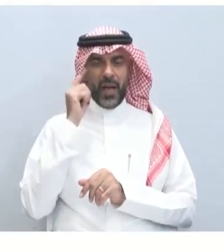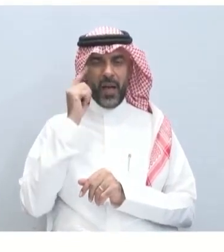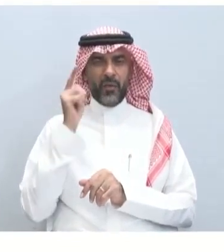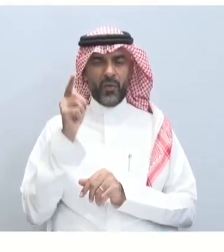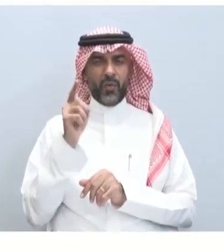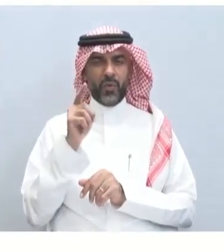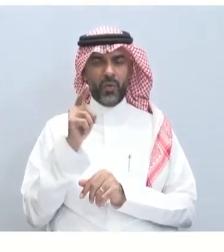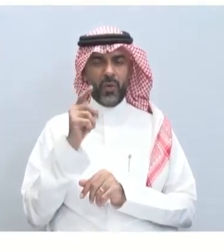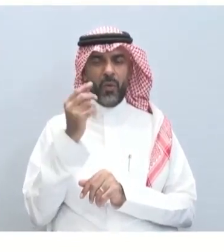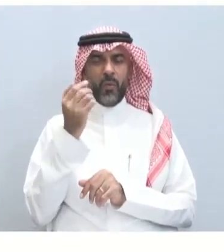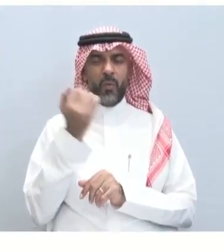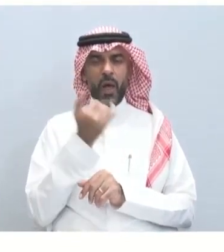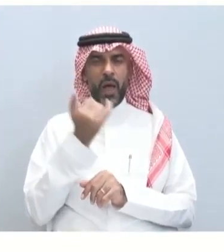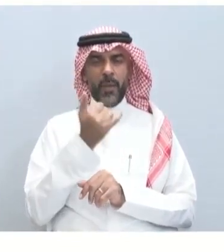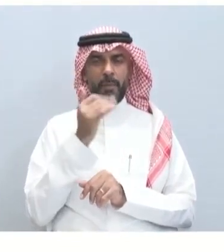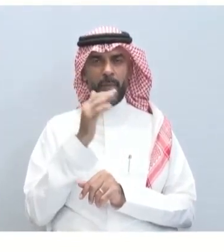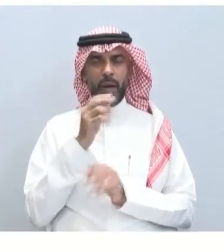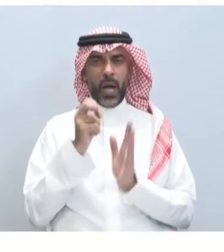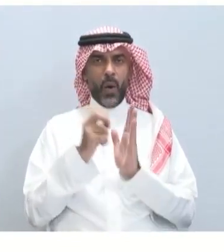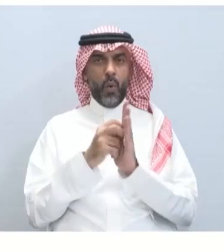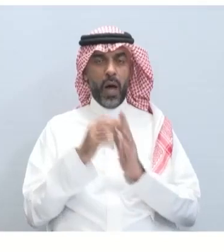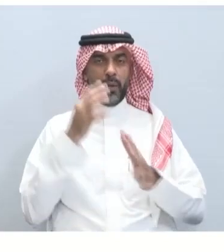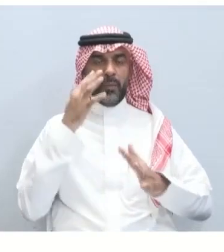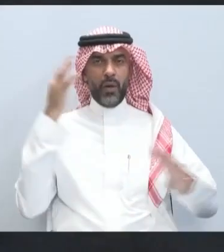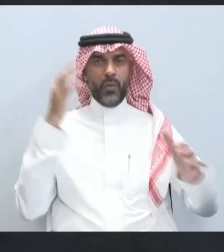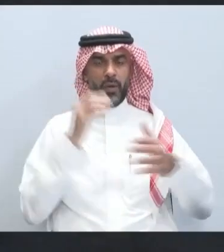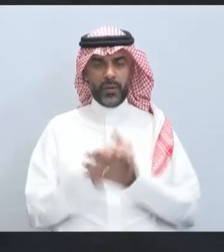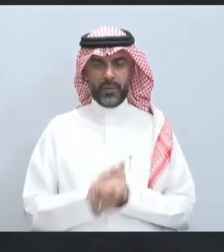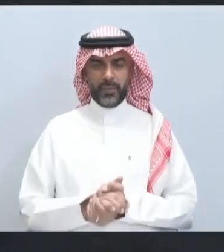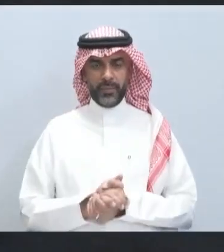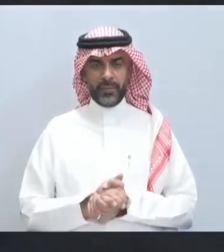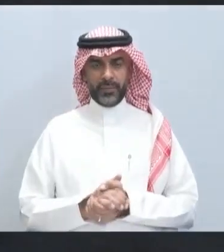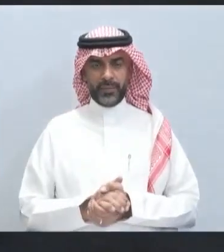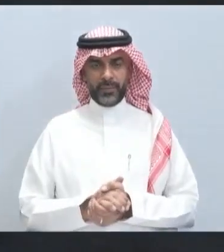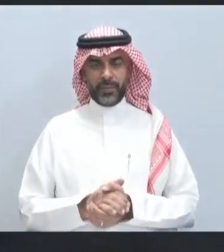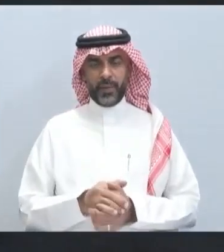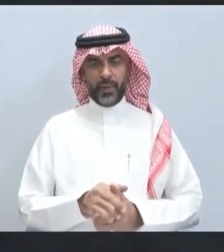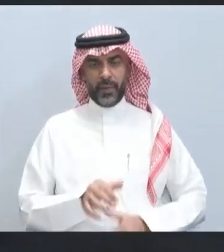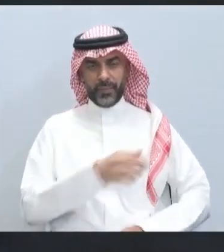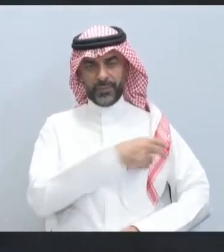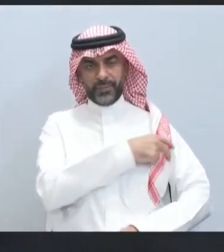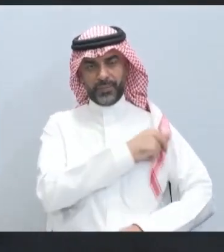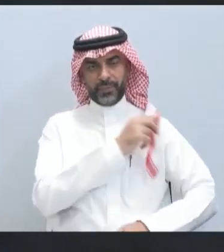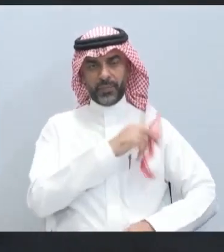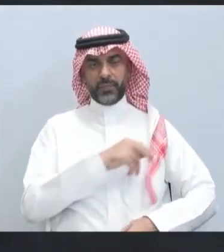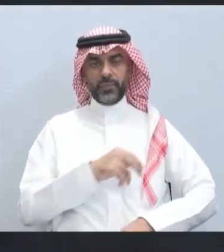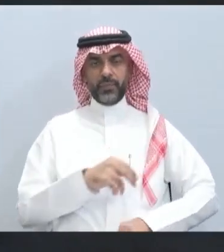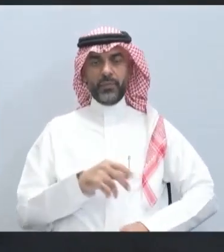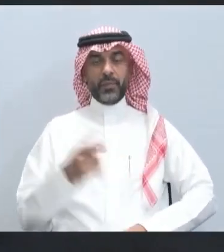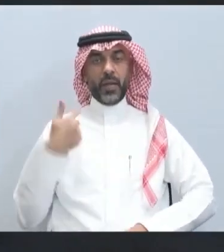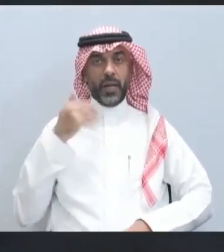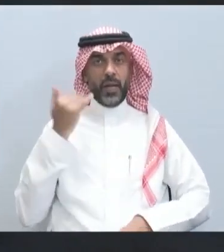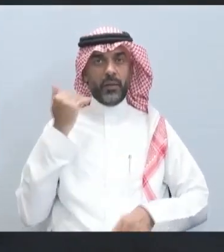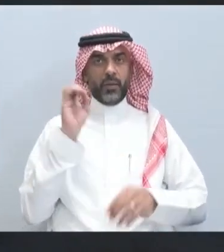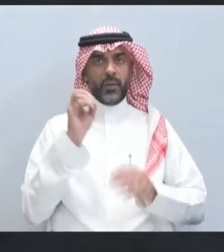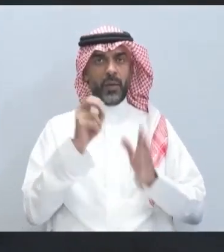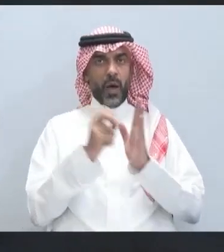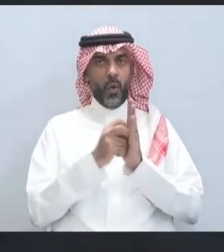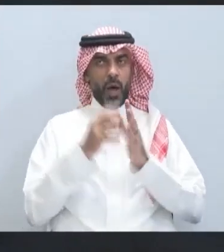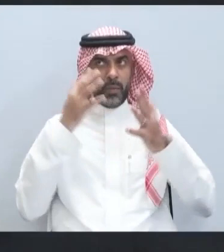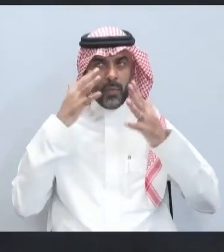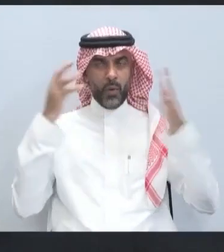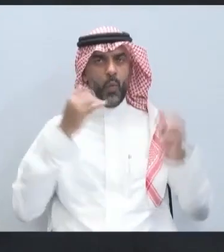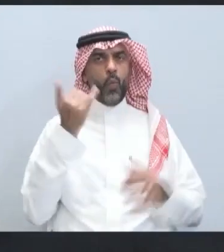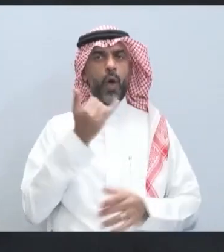اهميه قواعد المعلومات يعني ما الاهميه من هذه القواعد المعلومات التي ذكرناها لكم سابقا